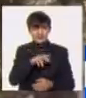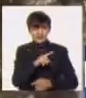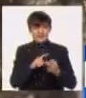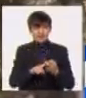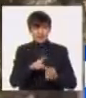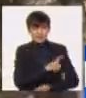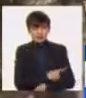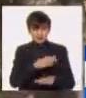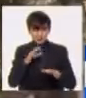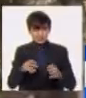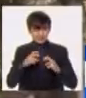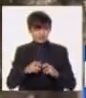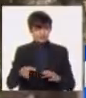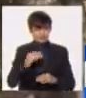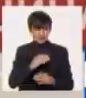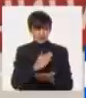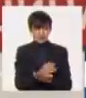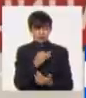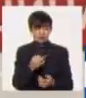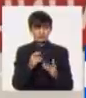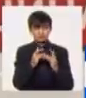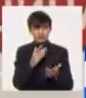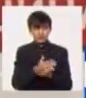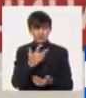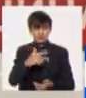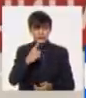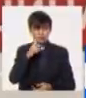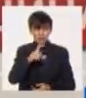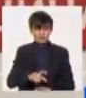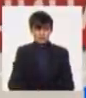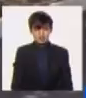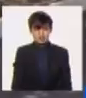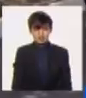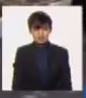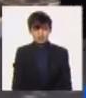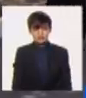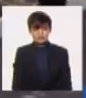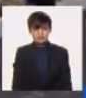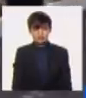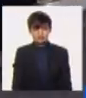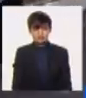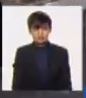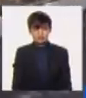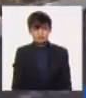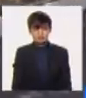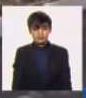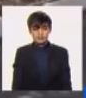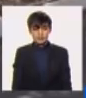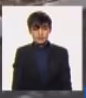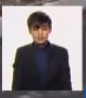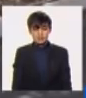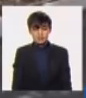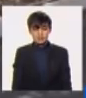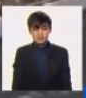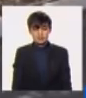На карантине в условиях диспансера сейчас находится 31 человек. Бахром Абдуллаев, Виталий Зайнтинов,